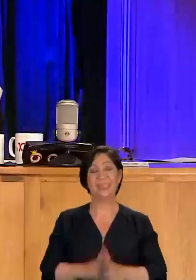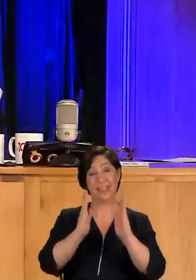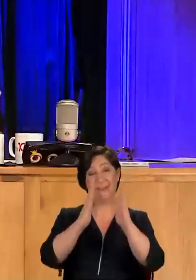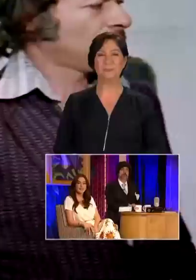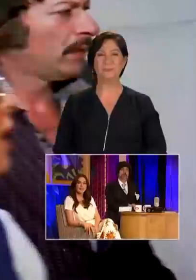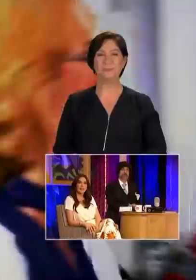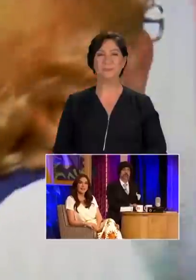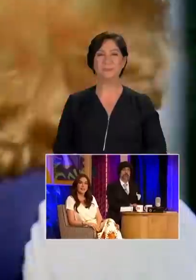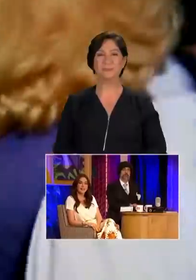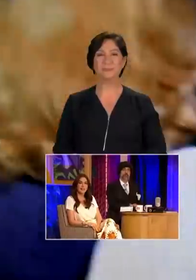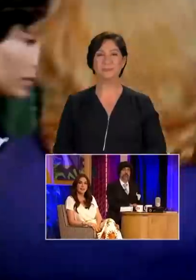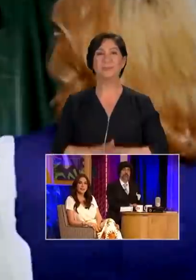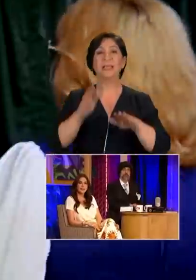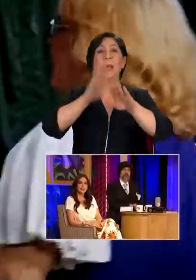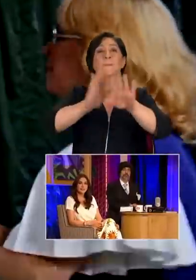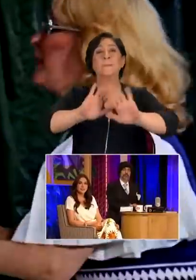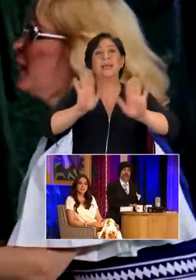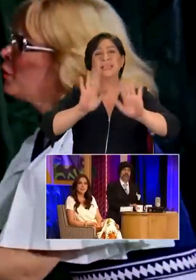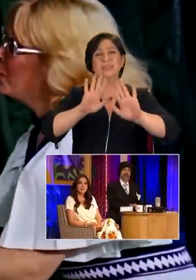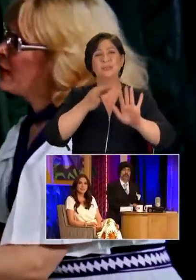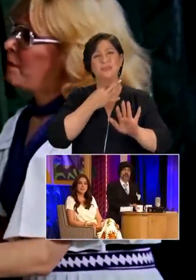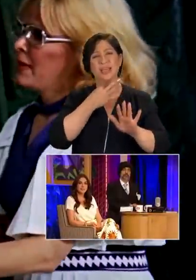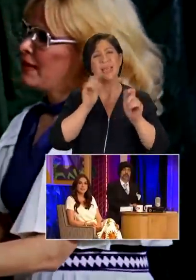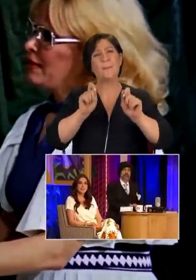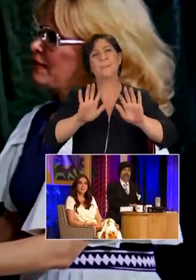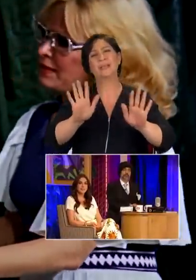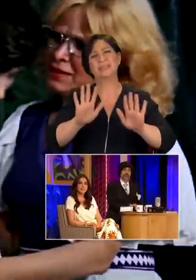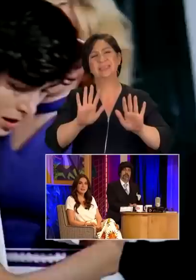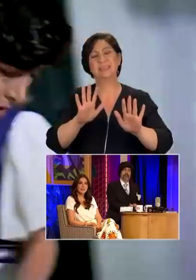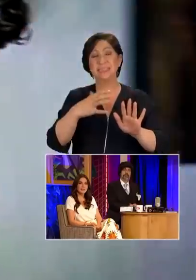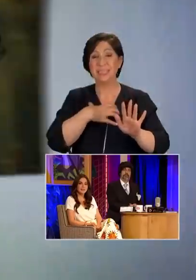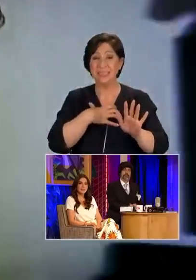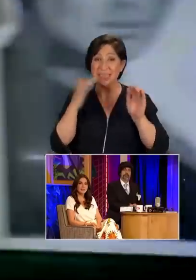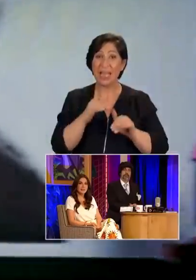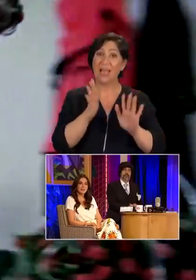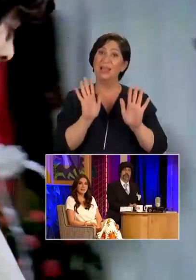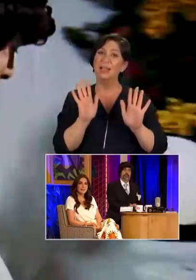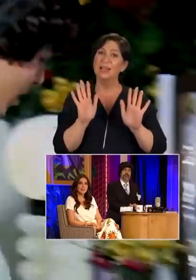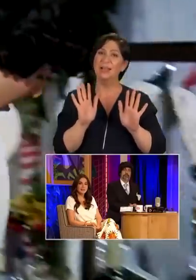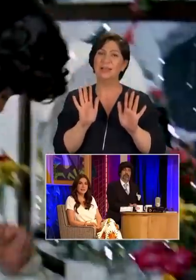Devam. Yapmayın Bülent Bey. Ne olur yapmayın. Kendinize gelin.